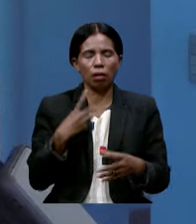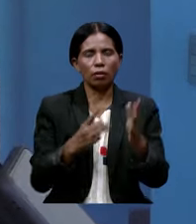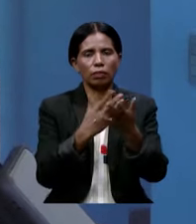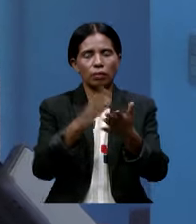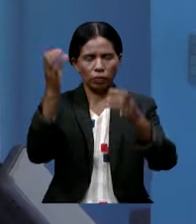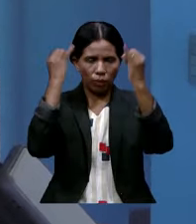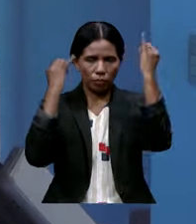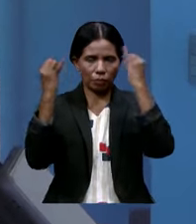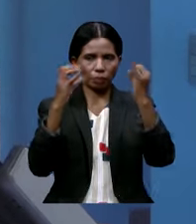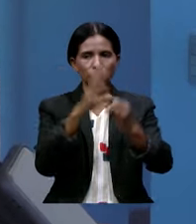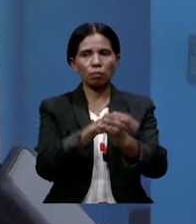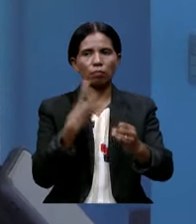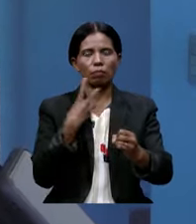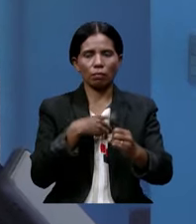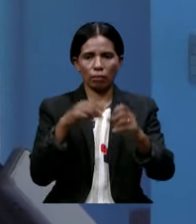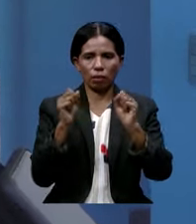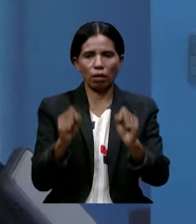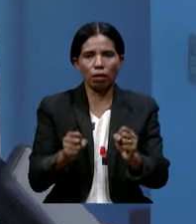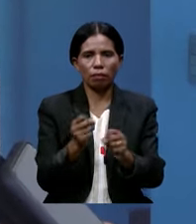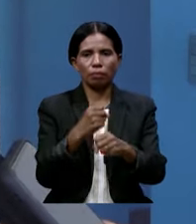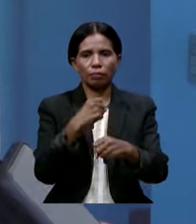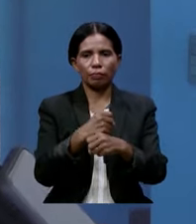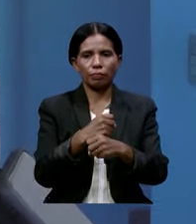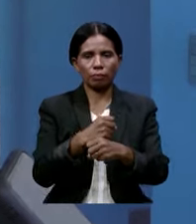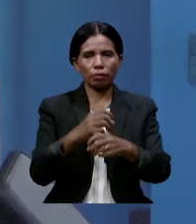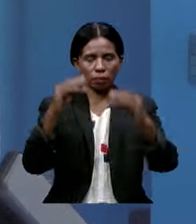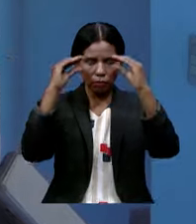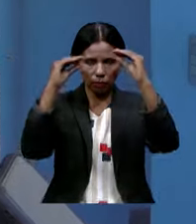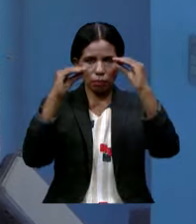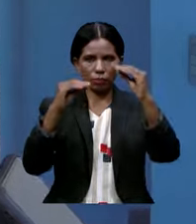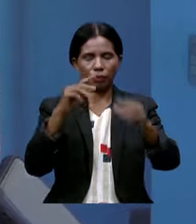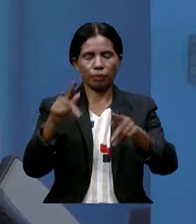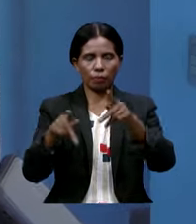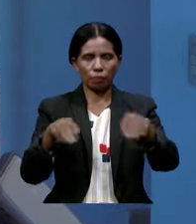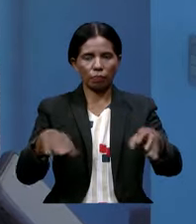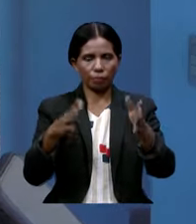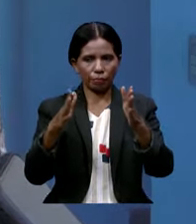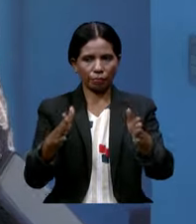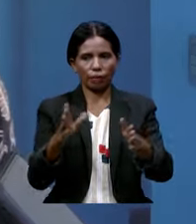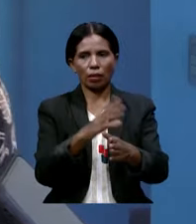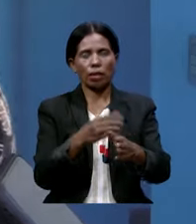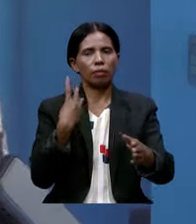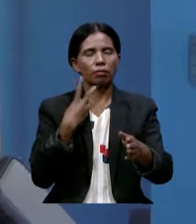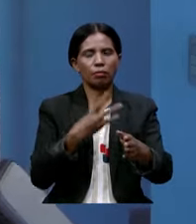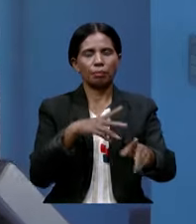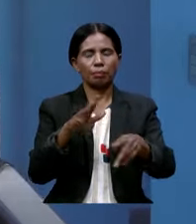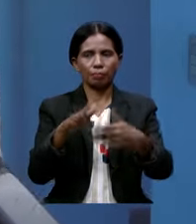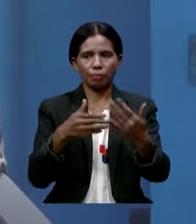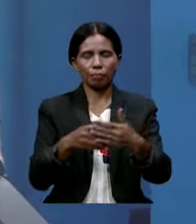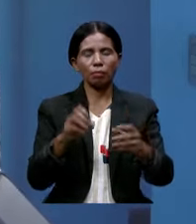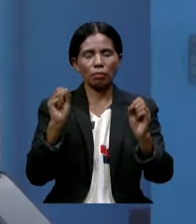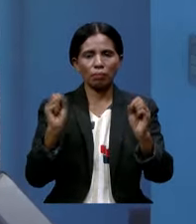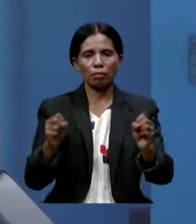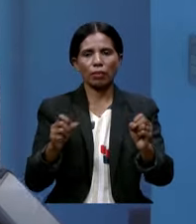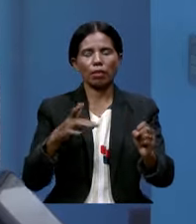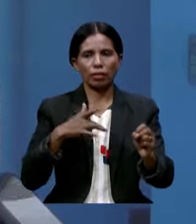koordinasi dengan bank sentral dan kami juga melakukan e edukasi juga ke para pegawai kami dan ke para nasabah kami untuk lebih hati-hati